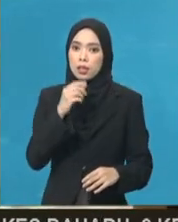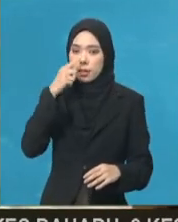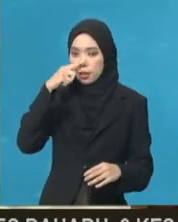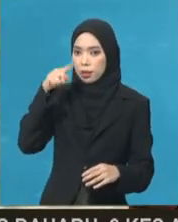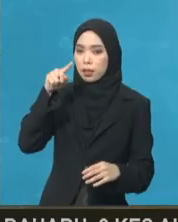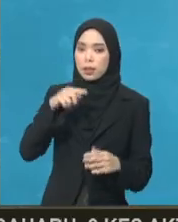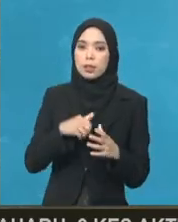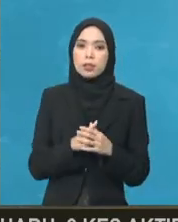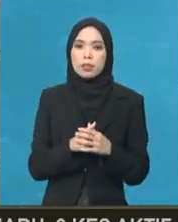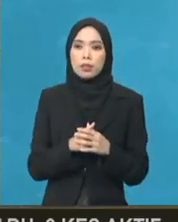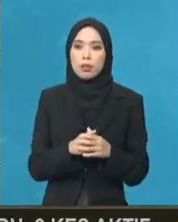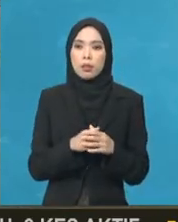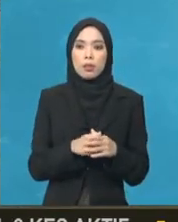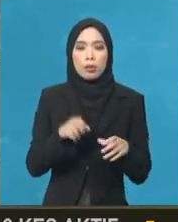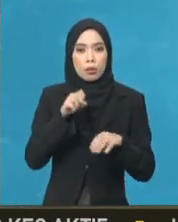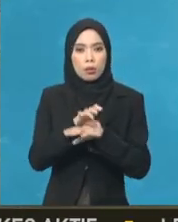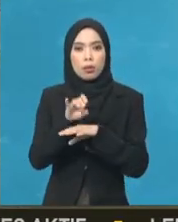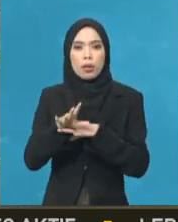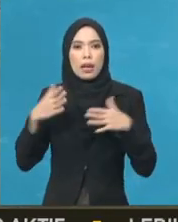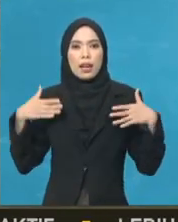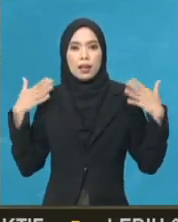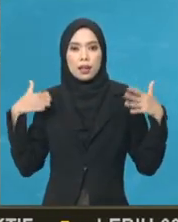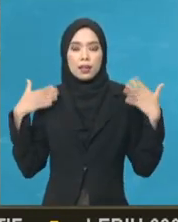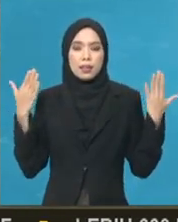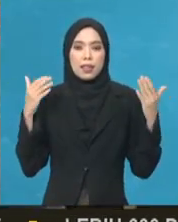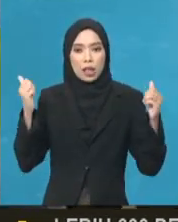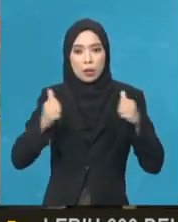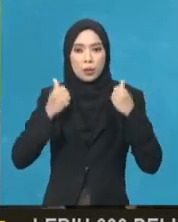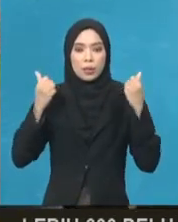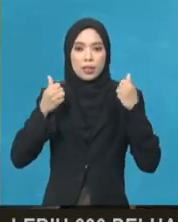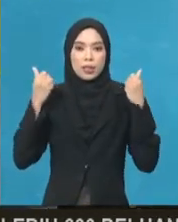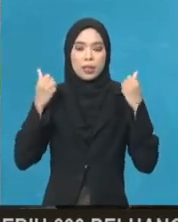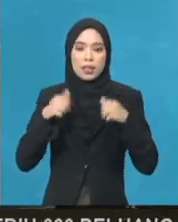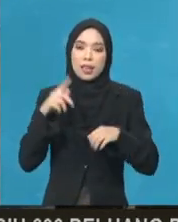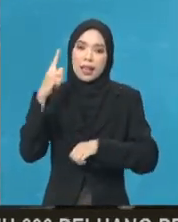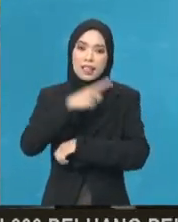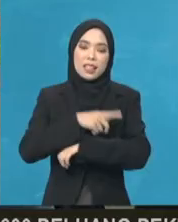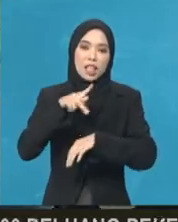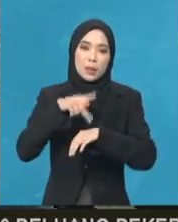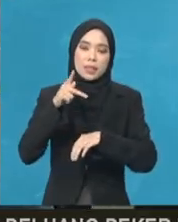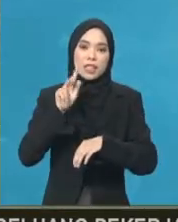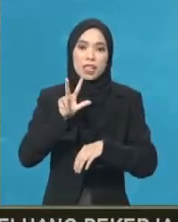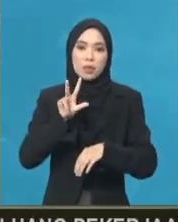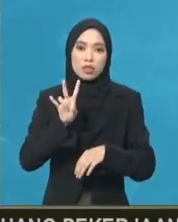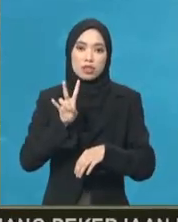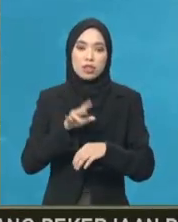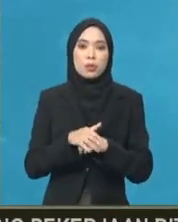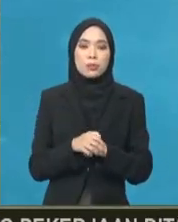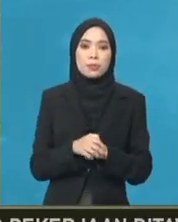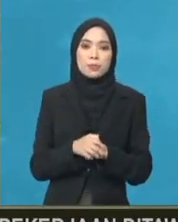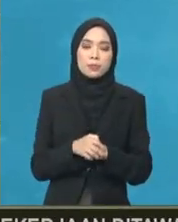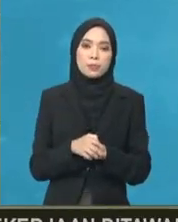mereka berkongsi kegembiraan dalam racikan sambutan ulangtahun hari kebangsaan negara ke-37